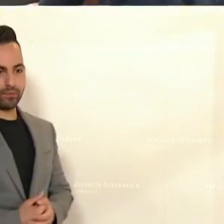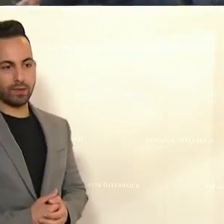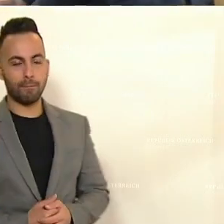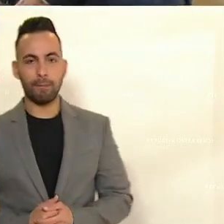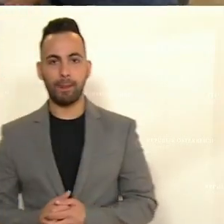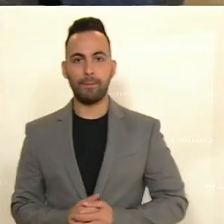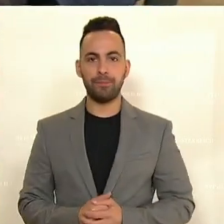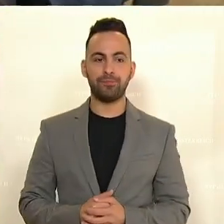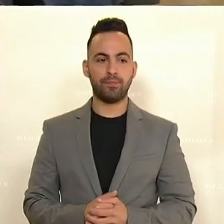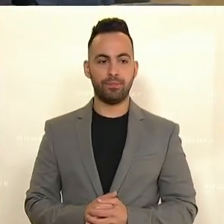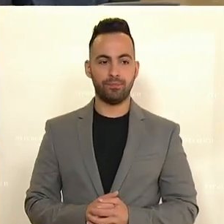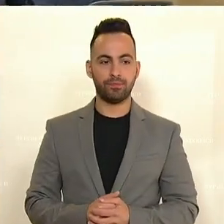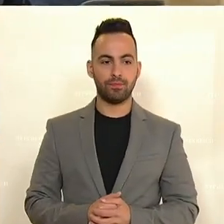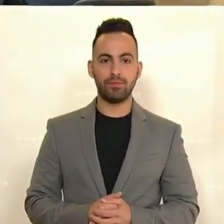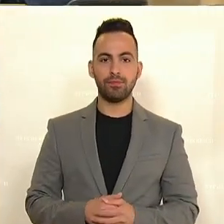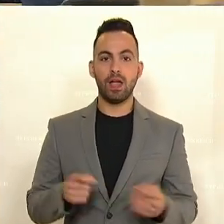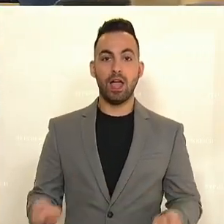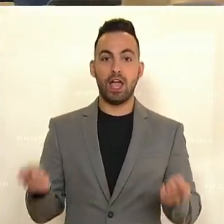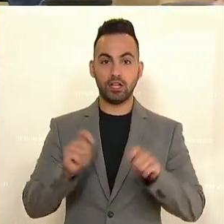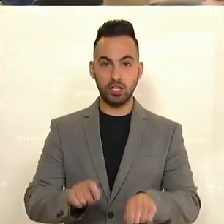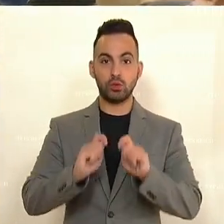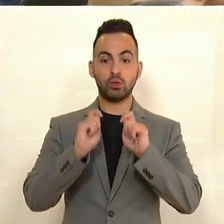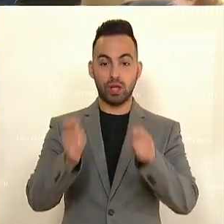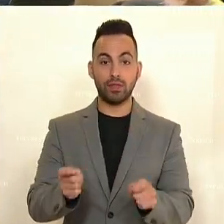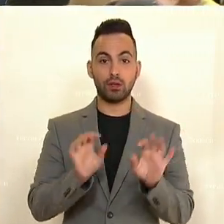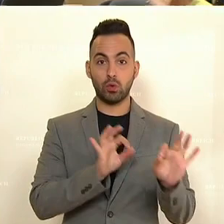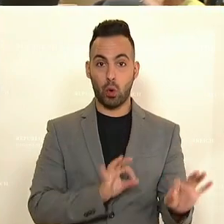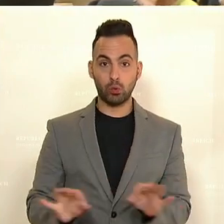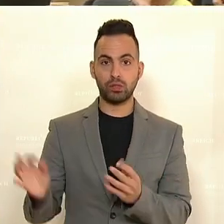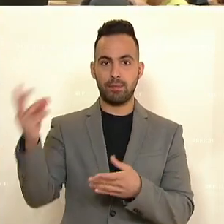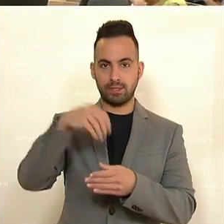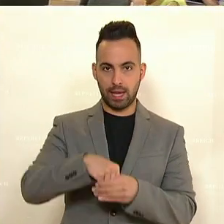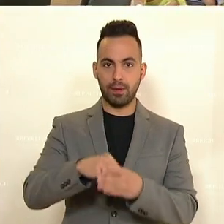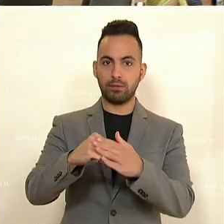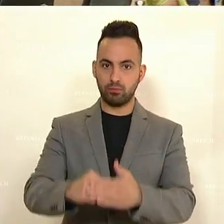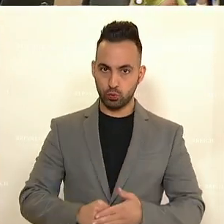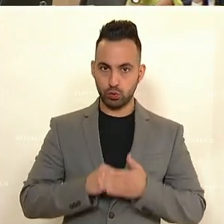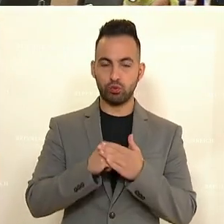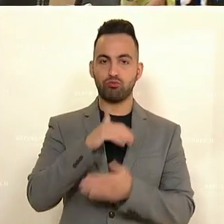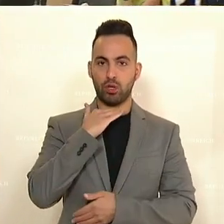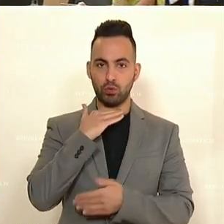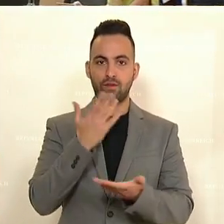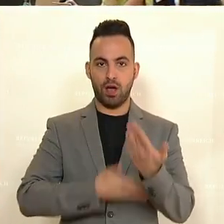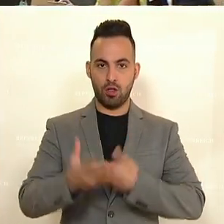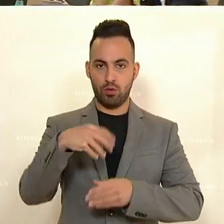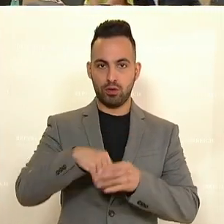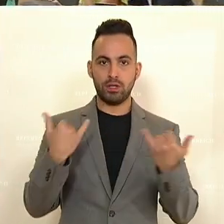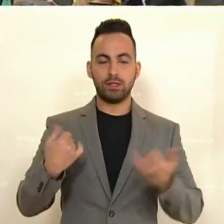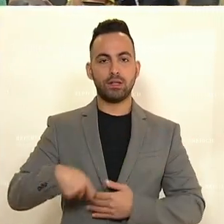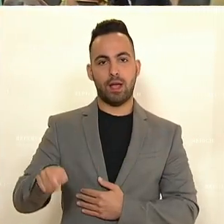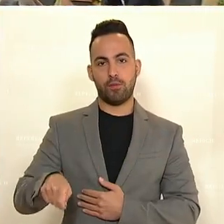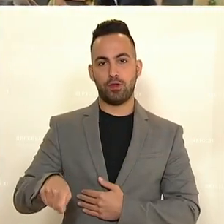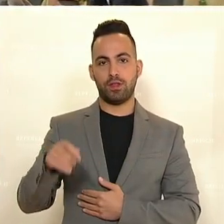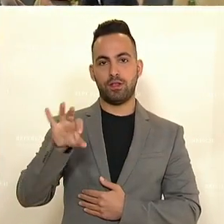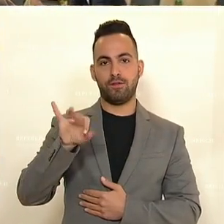Ulrike Fischer aus St. André-Wördern in Niederösterreich ist die Nächste. Sie ist Konsumentensprecherin